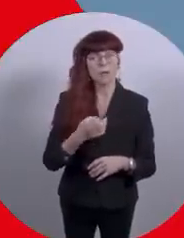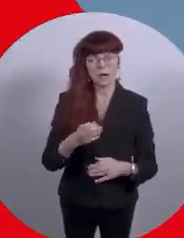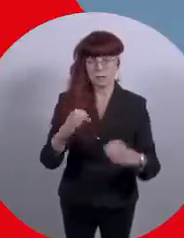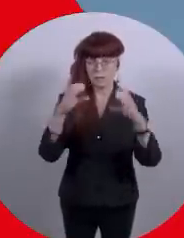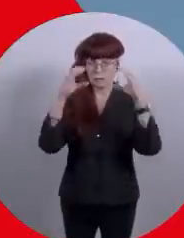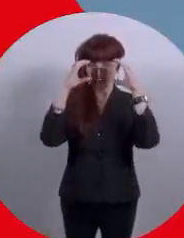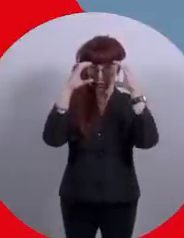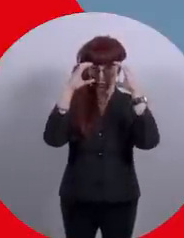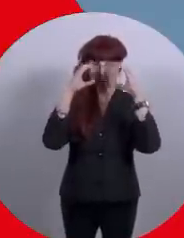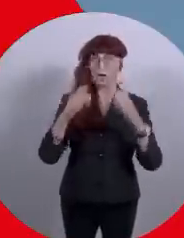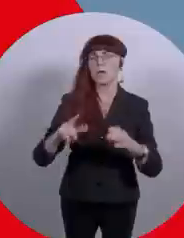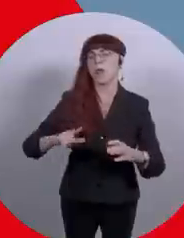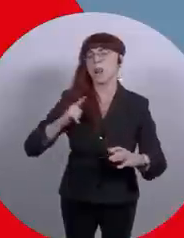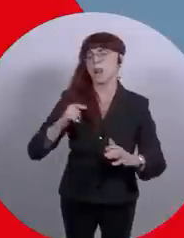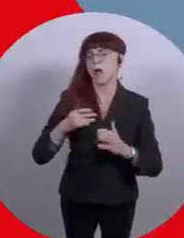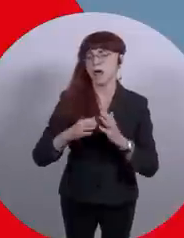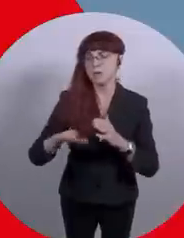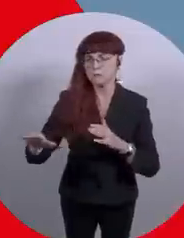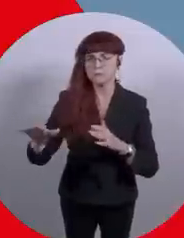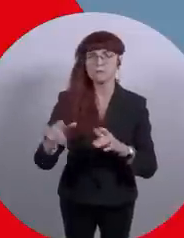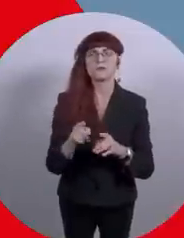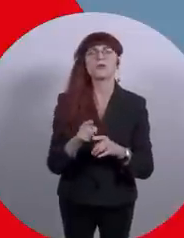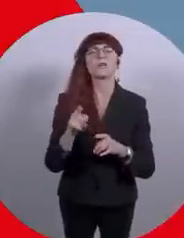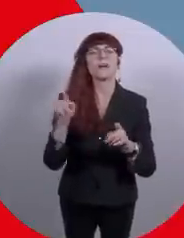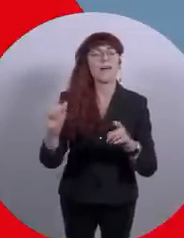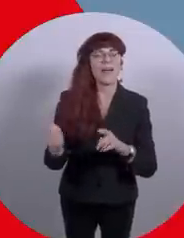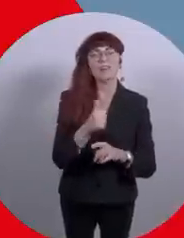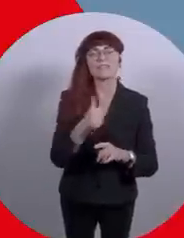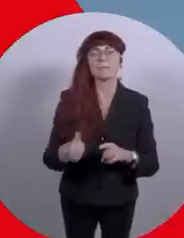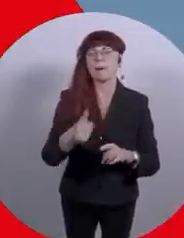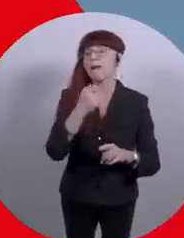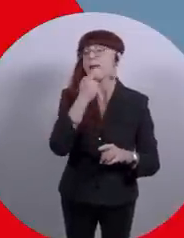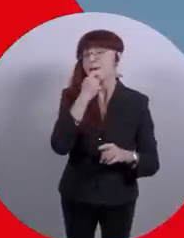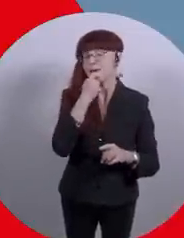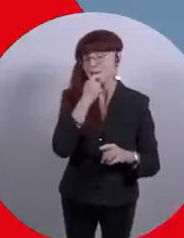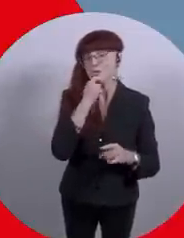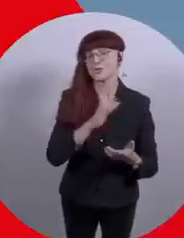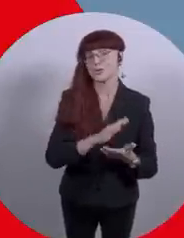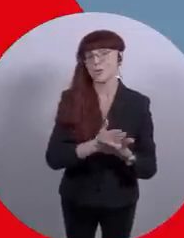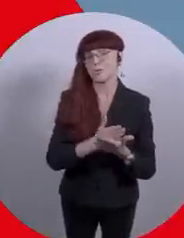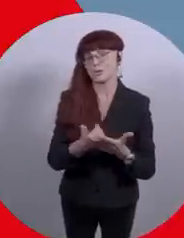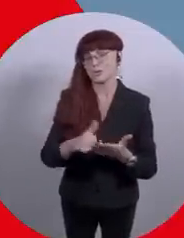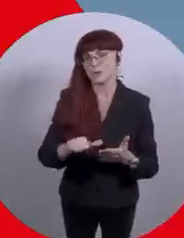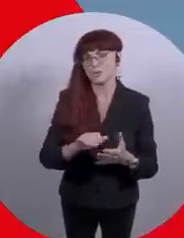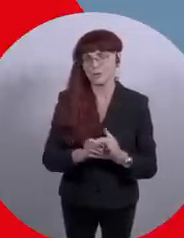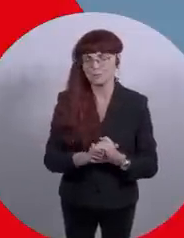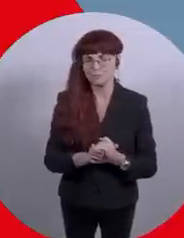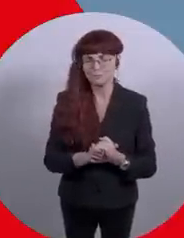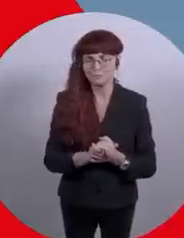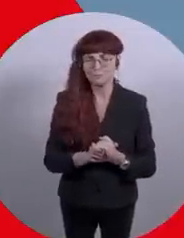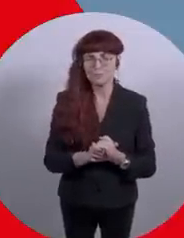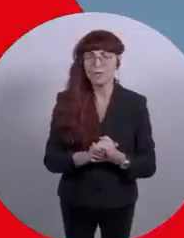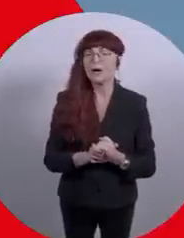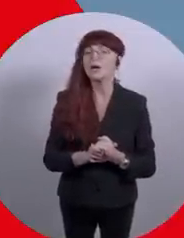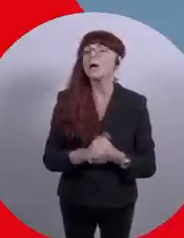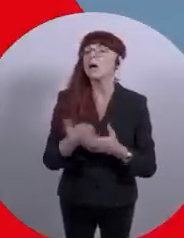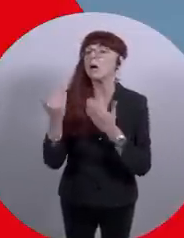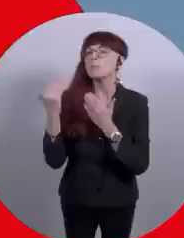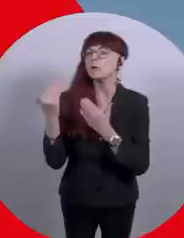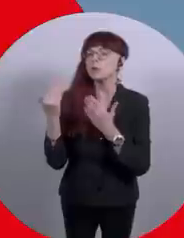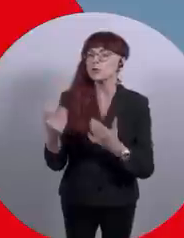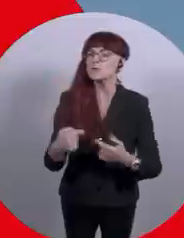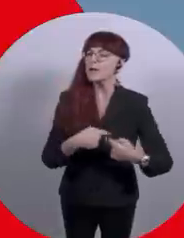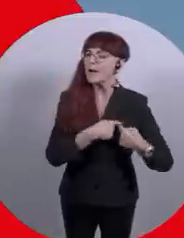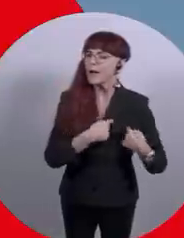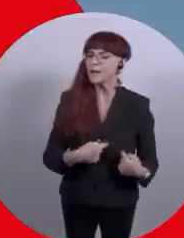erstmals auch mit englischer Übersetzung verfolgen ich begrüße auch ganz herzlich die Vertreter der Medien